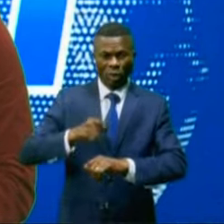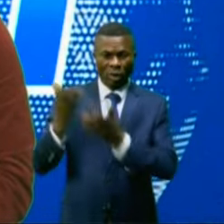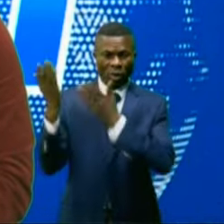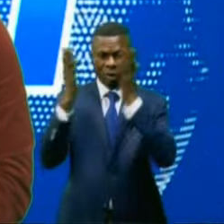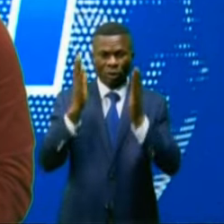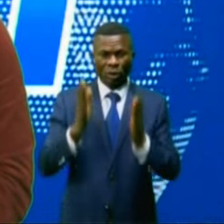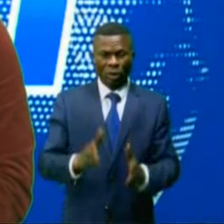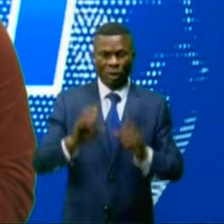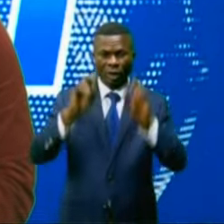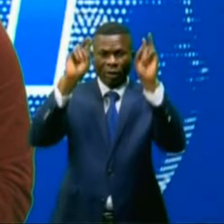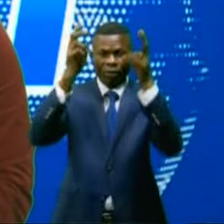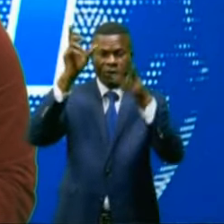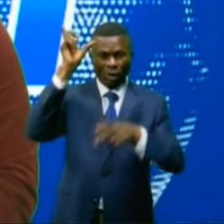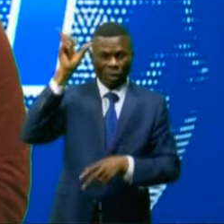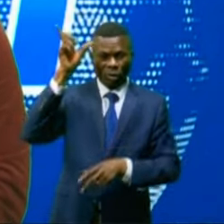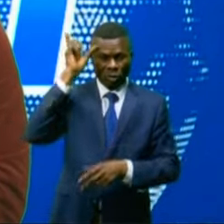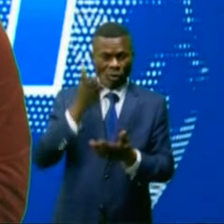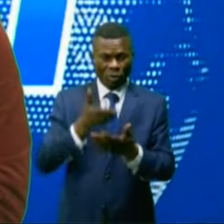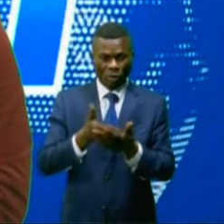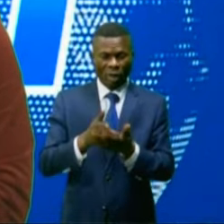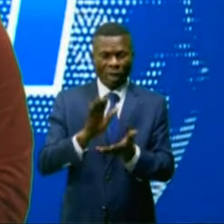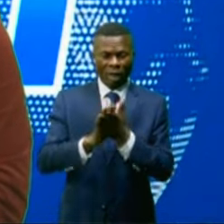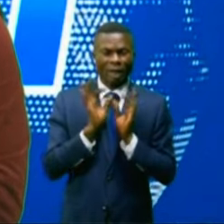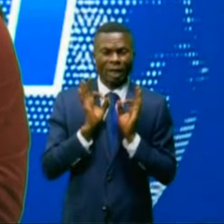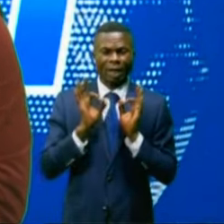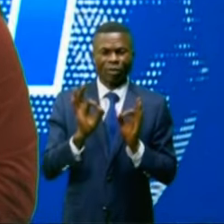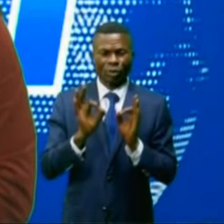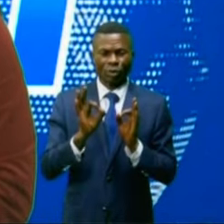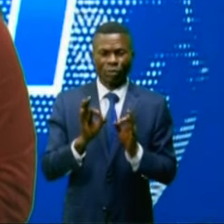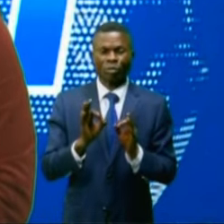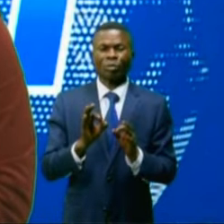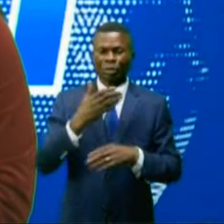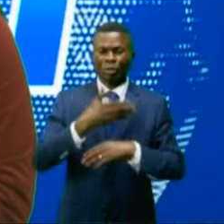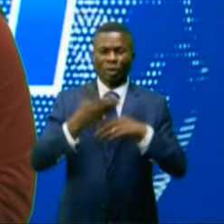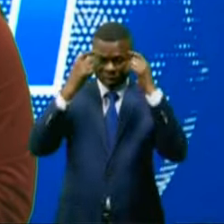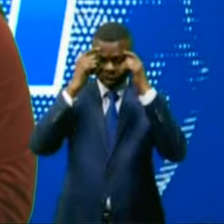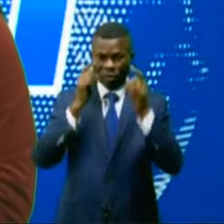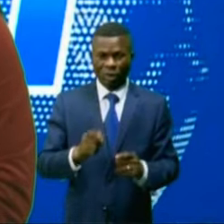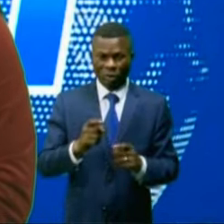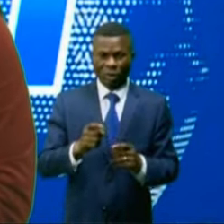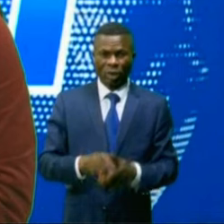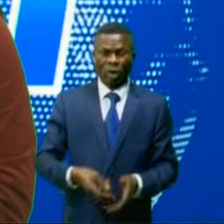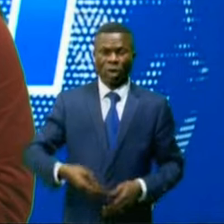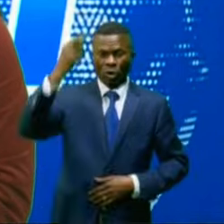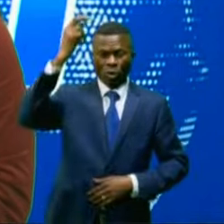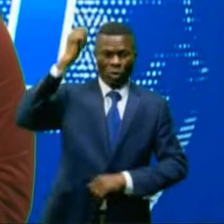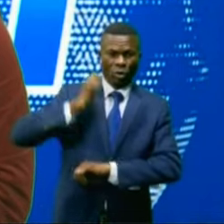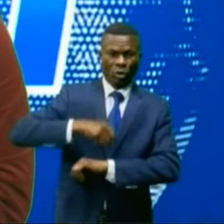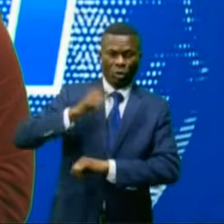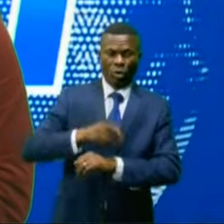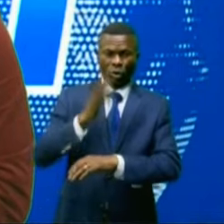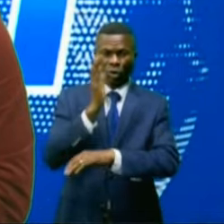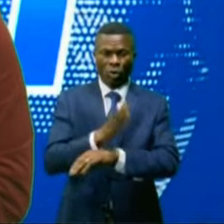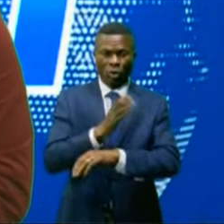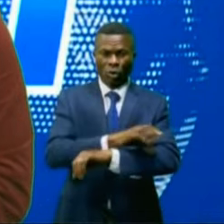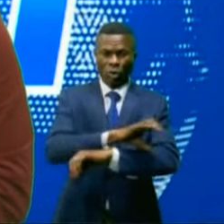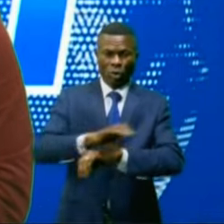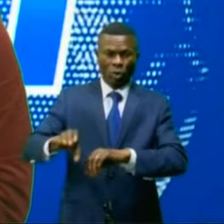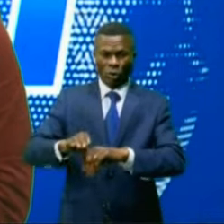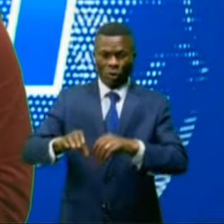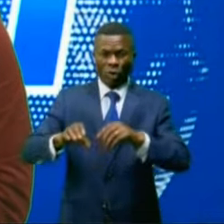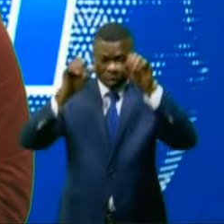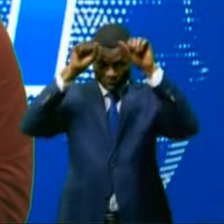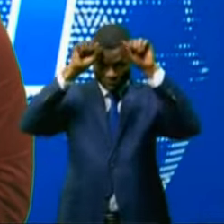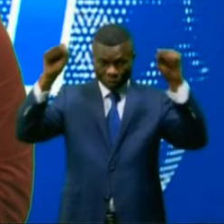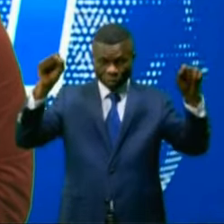de Lubumbashi font peau neuve. Ce grâce à la détermination du haut magistrat conseiller à la cour et